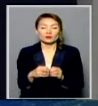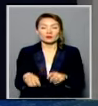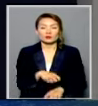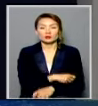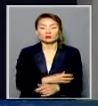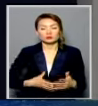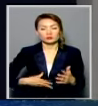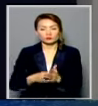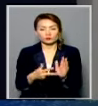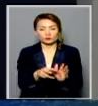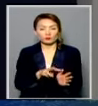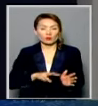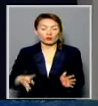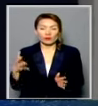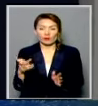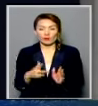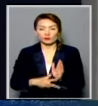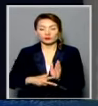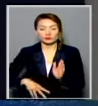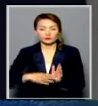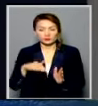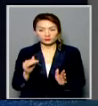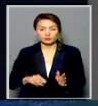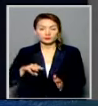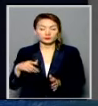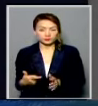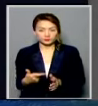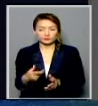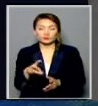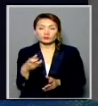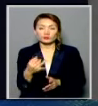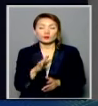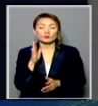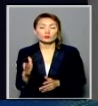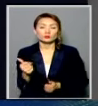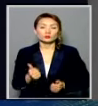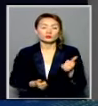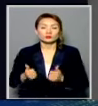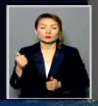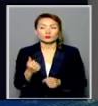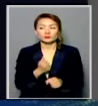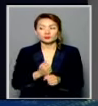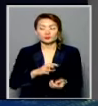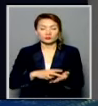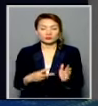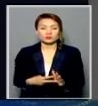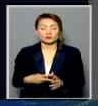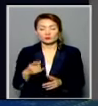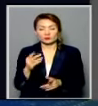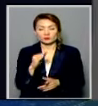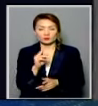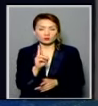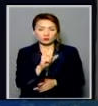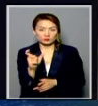метров выделено 8 489 тысяч тенге. В мае будет проведен конкурс на разработку проекта через отдел